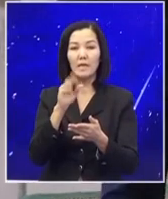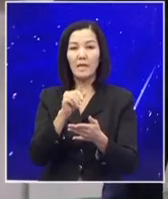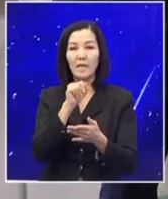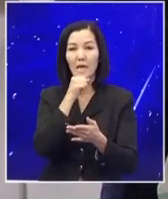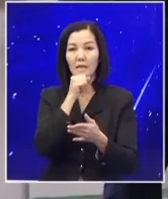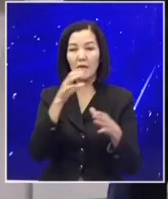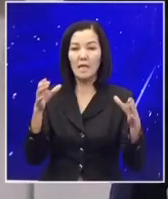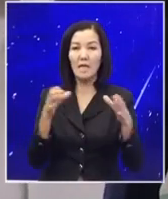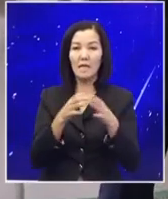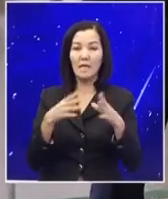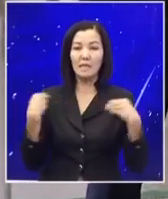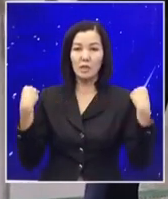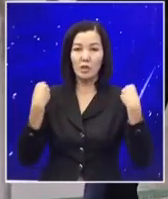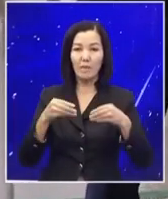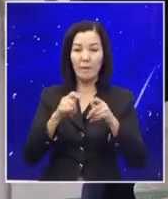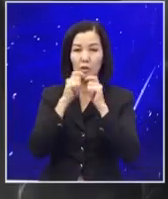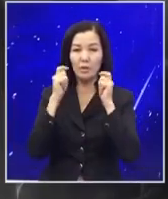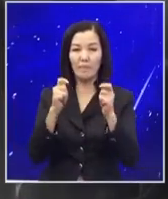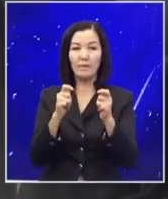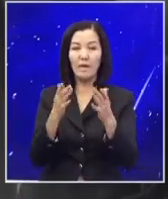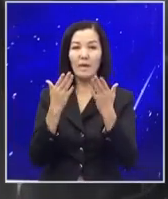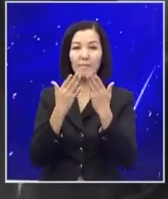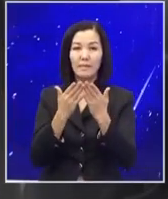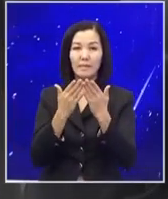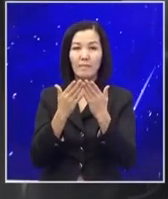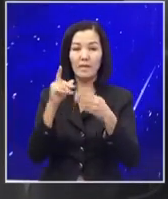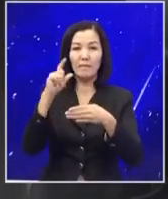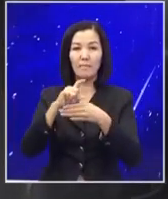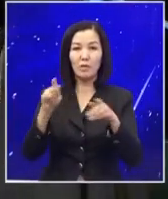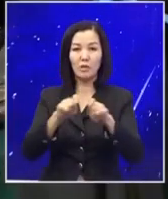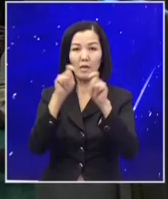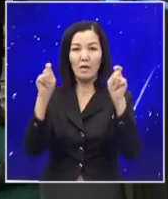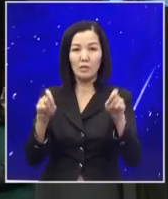алқасы шапан жапты. Артынша бісмілла деп мешіт ташты.